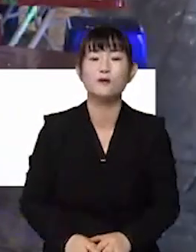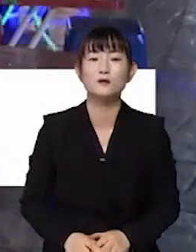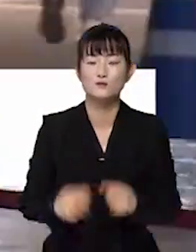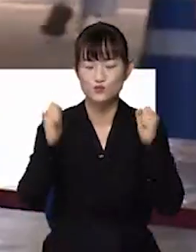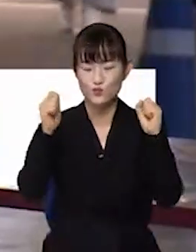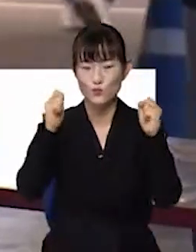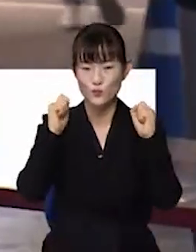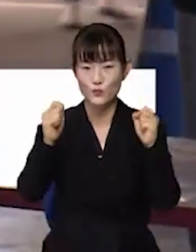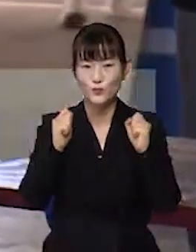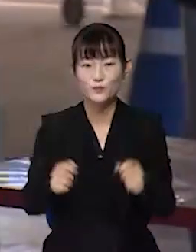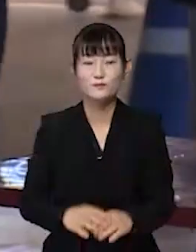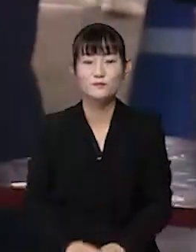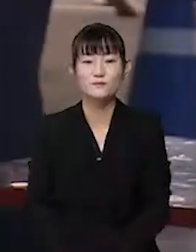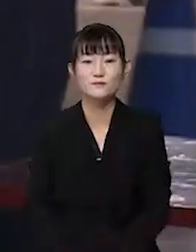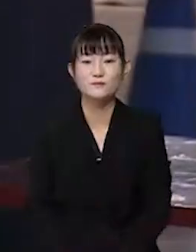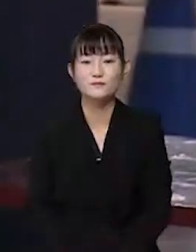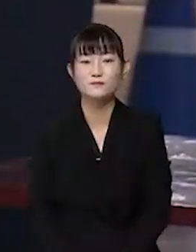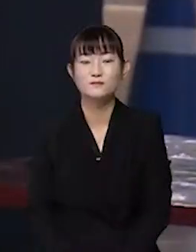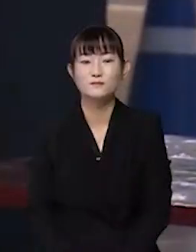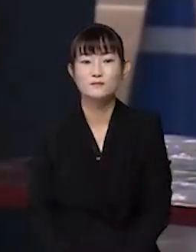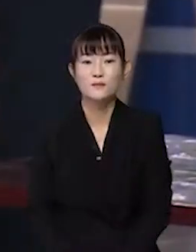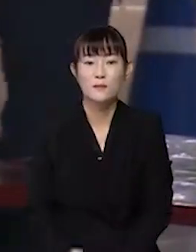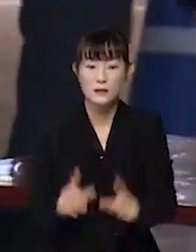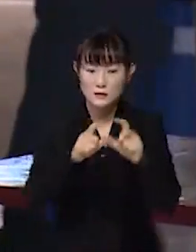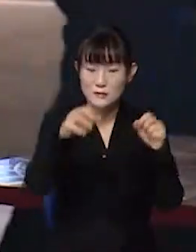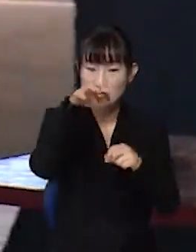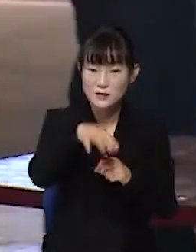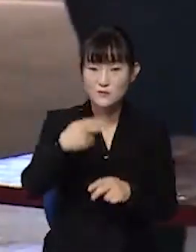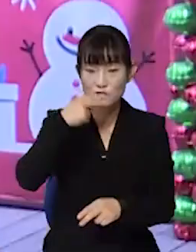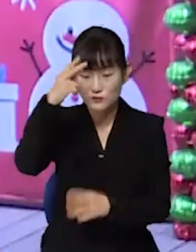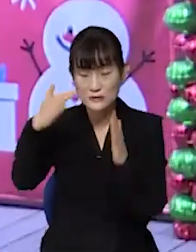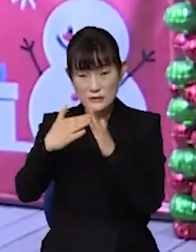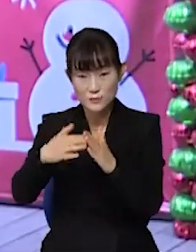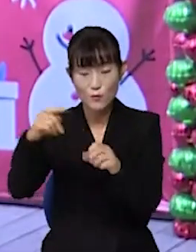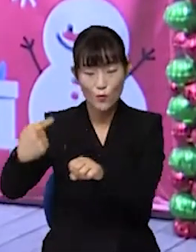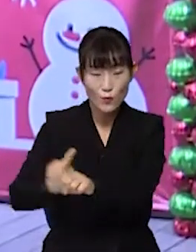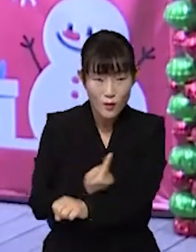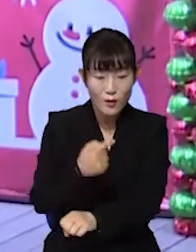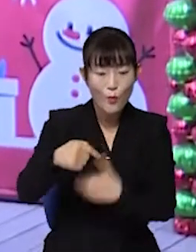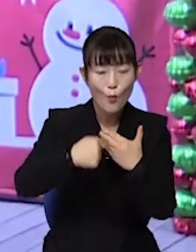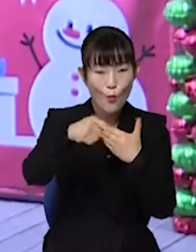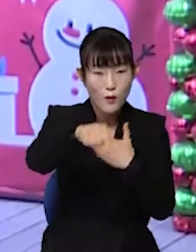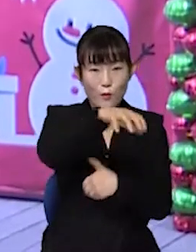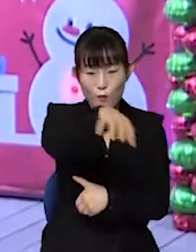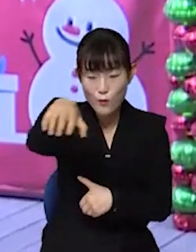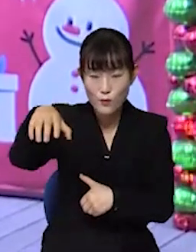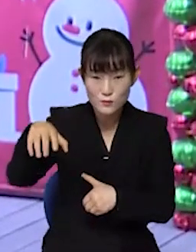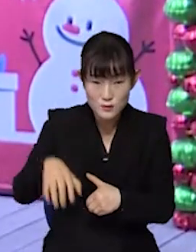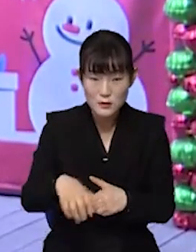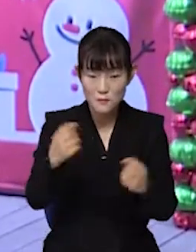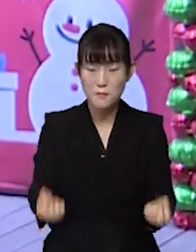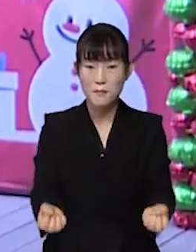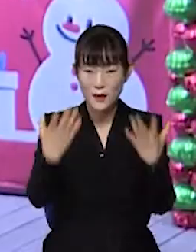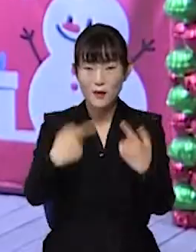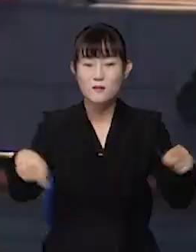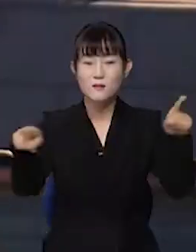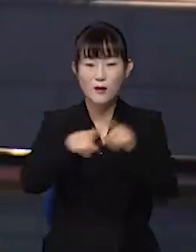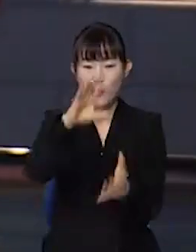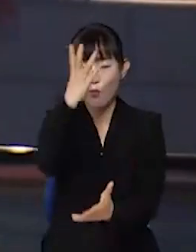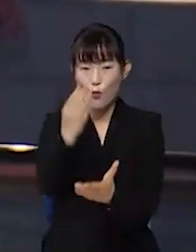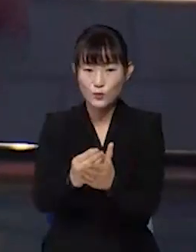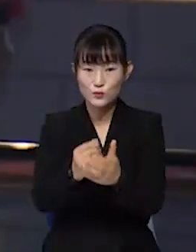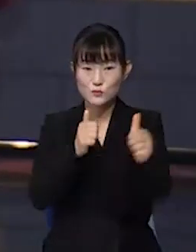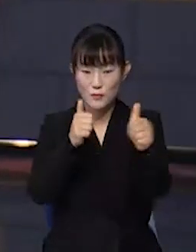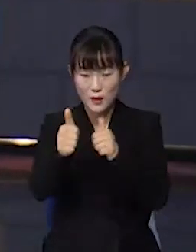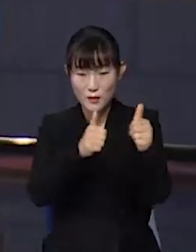방식으로 응원전에 나섰습니다. 음식점, 술집뿐만 아니라 야외 공간에서 다양한 이벤트와 함께 월드컵을